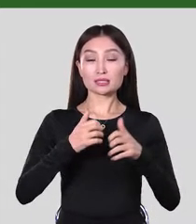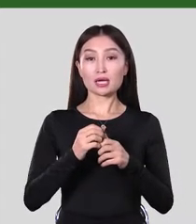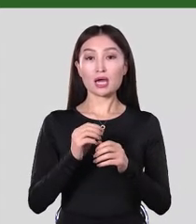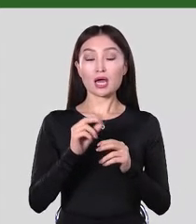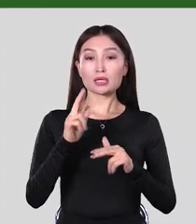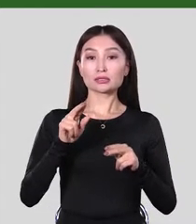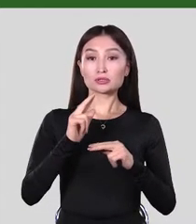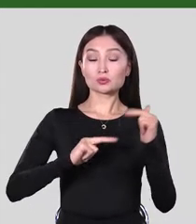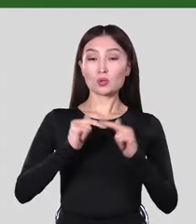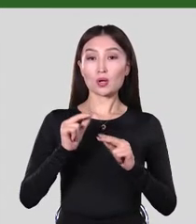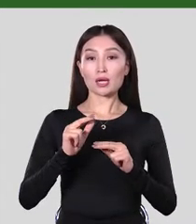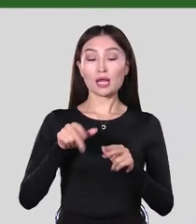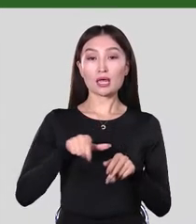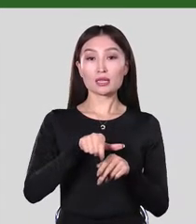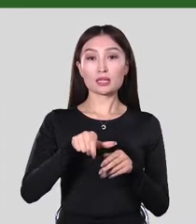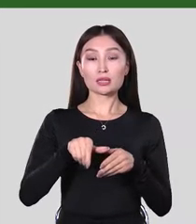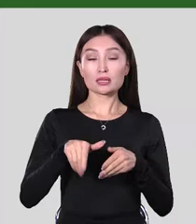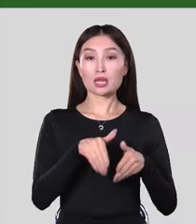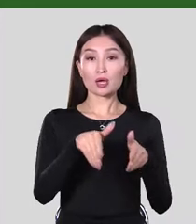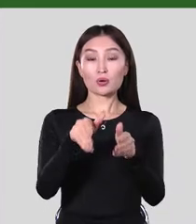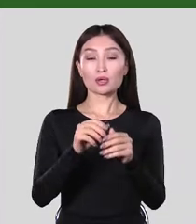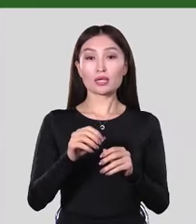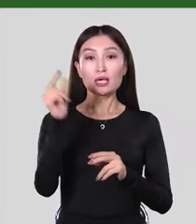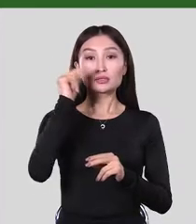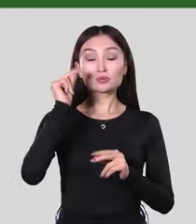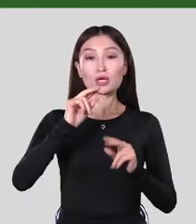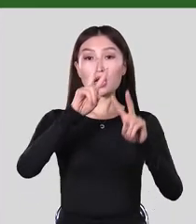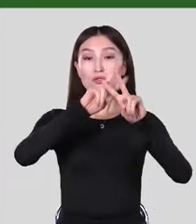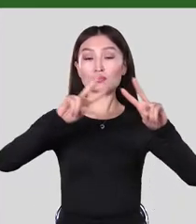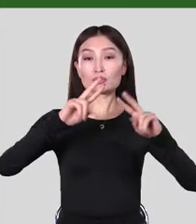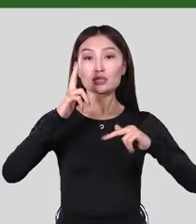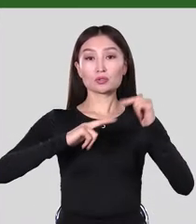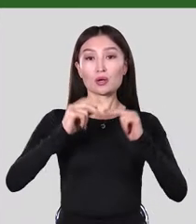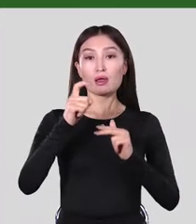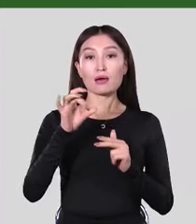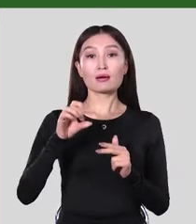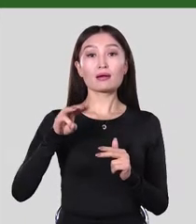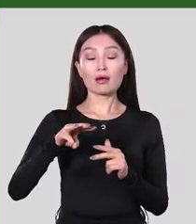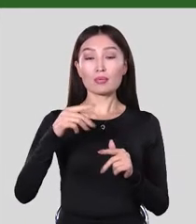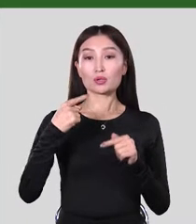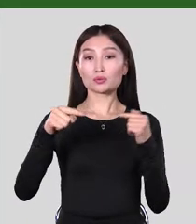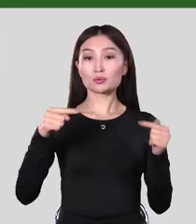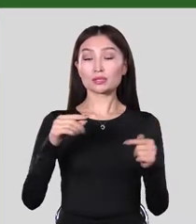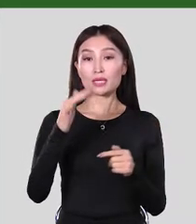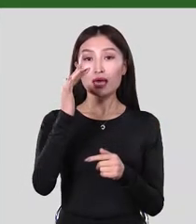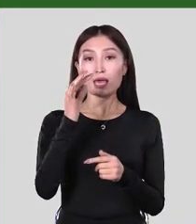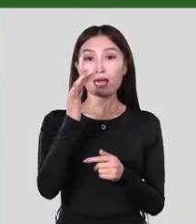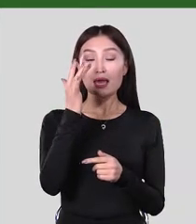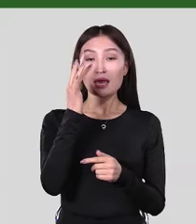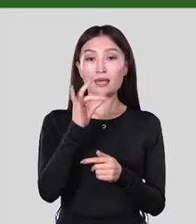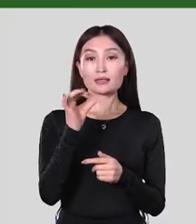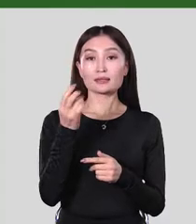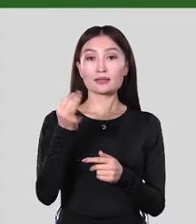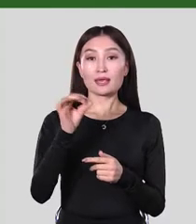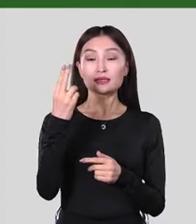прокладывали дороги, изучали звезды и строили грандиозные храмы. Многие другие индейские племена